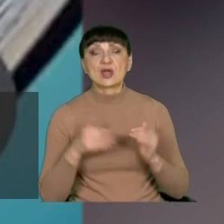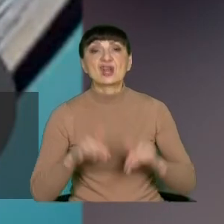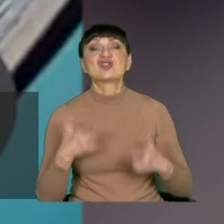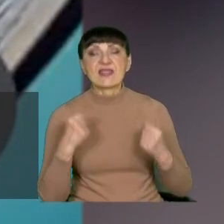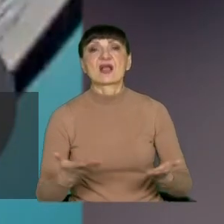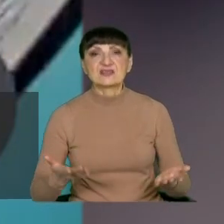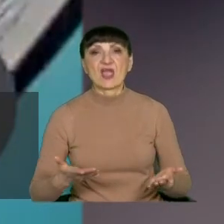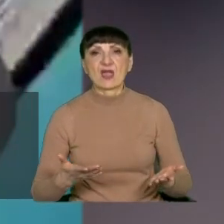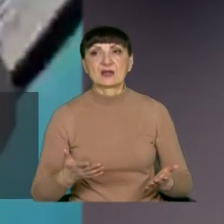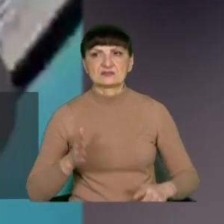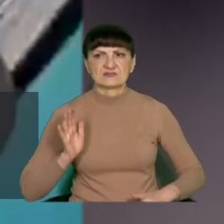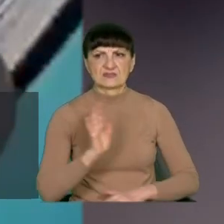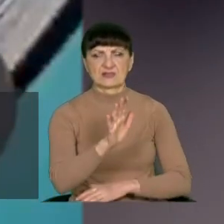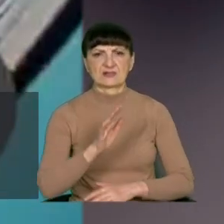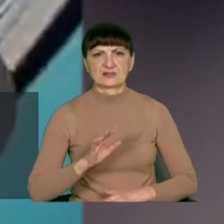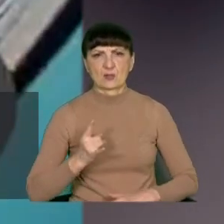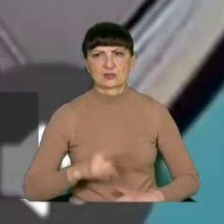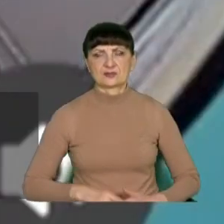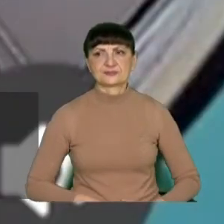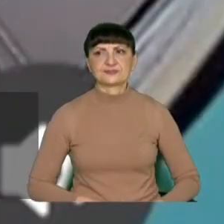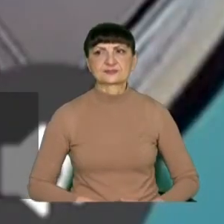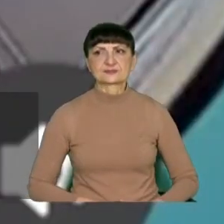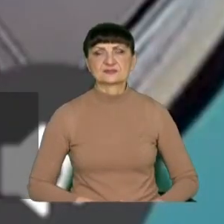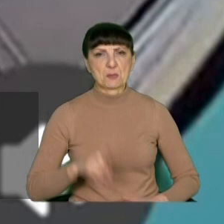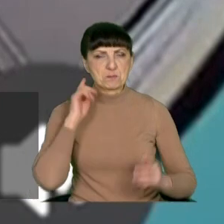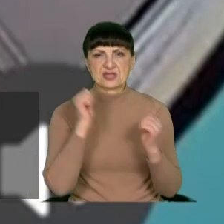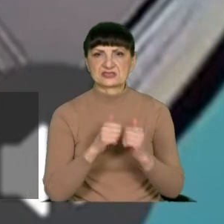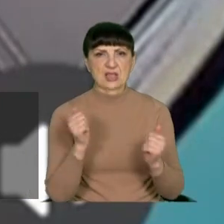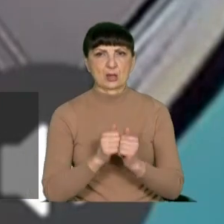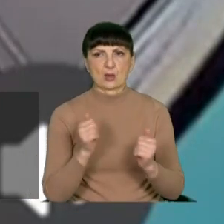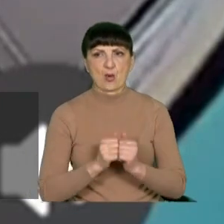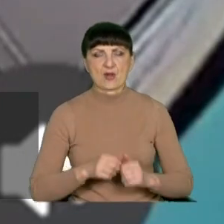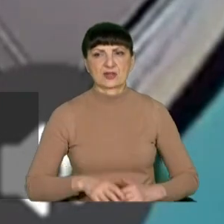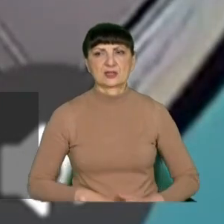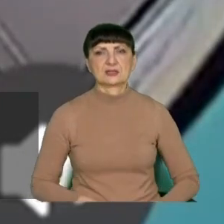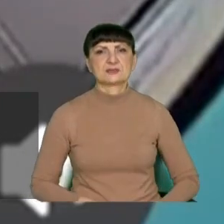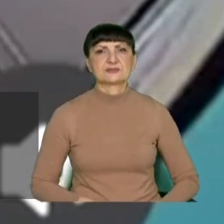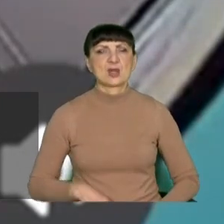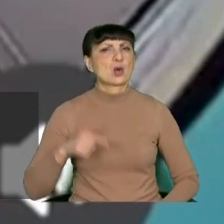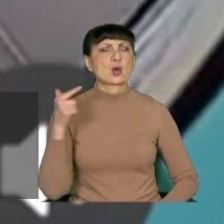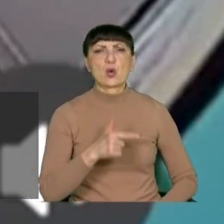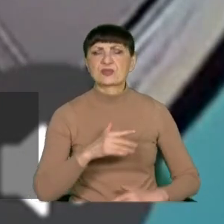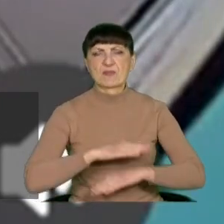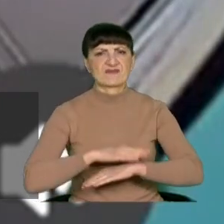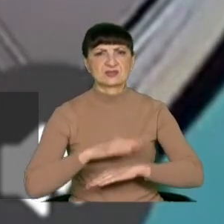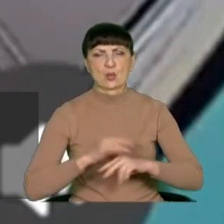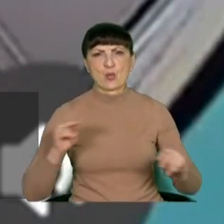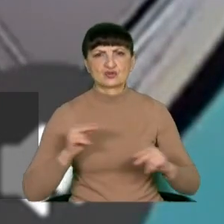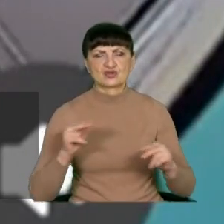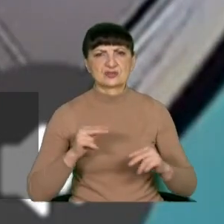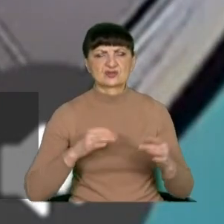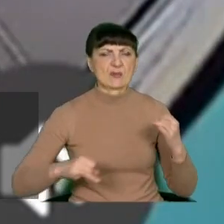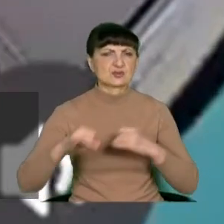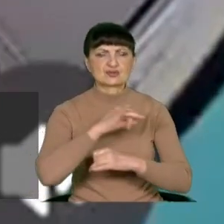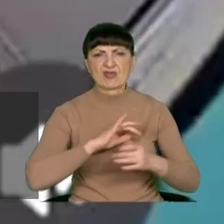сказал? Два действия. Бестолковые. Вставай, не валяйся. Грубое поведение учителя горячо обсуждают